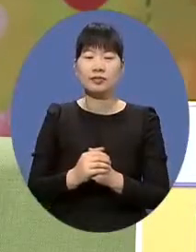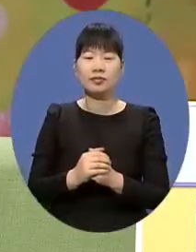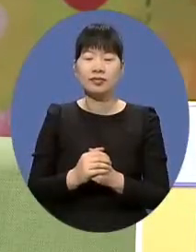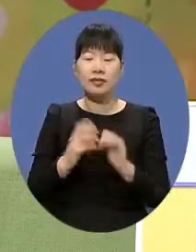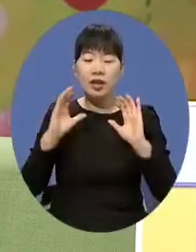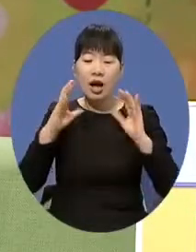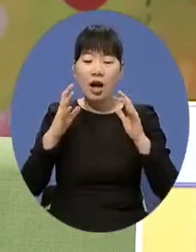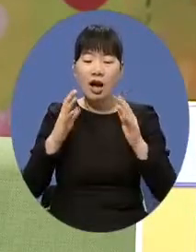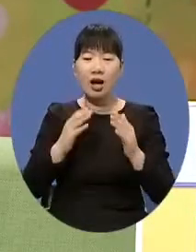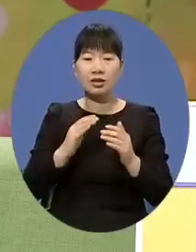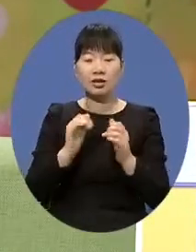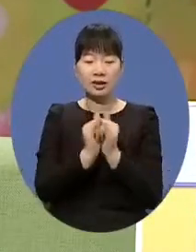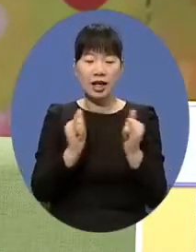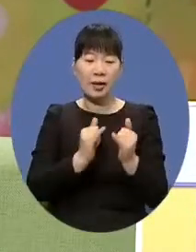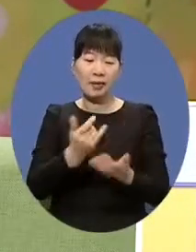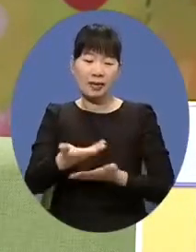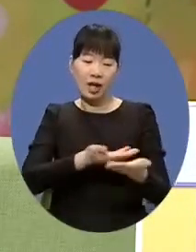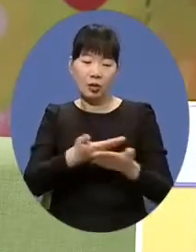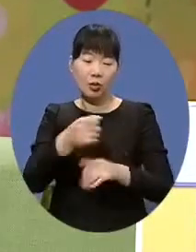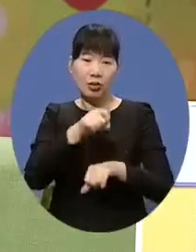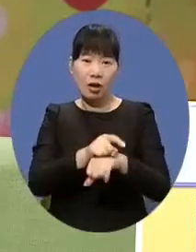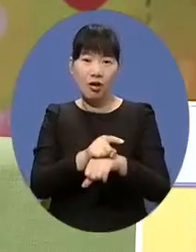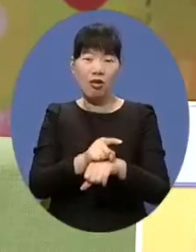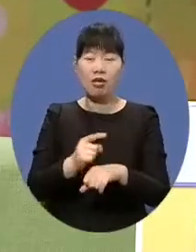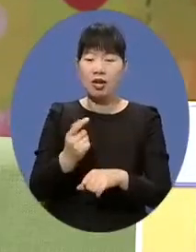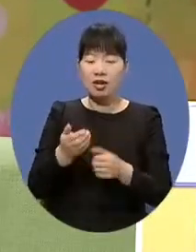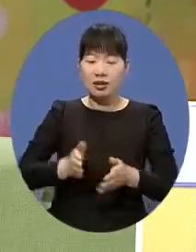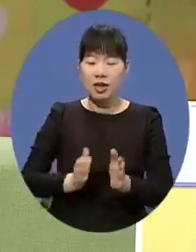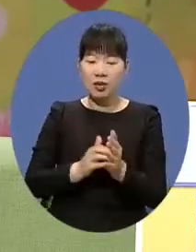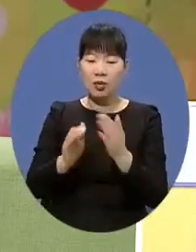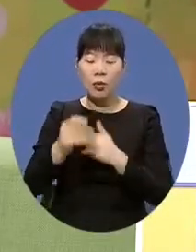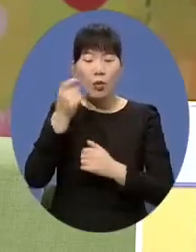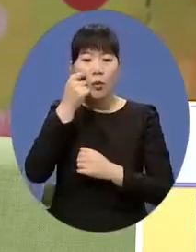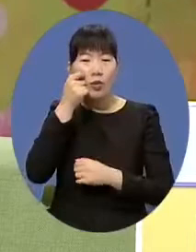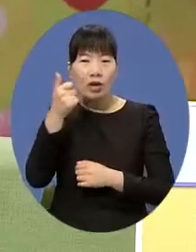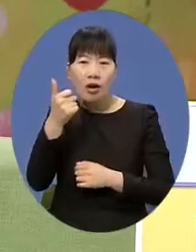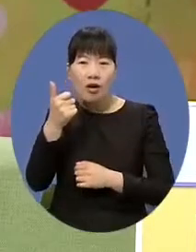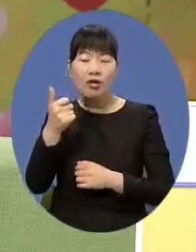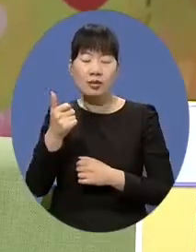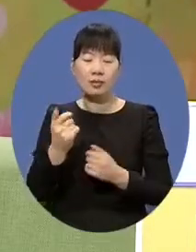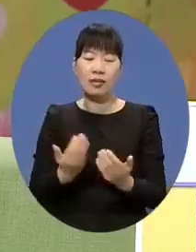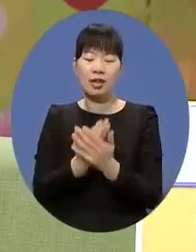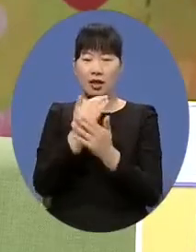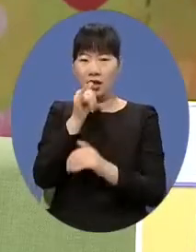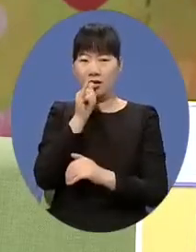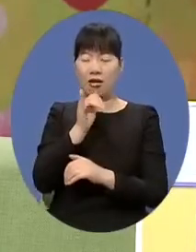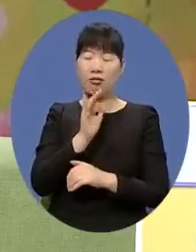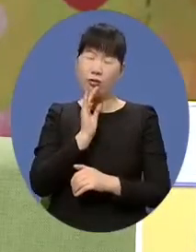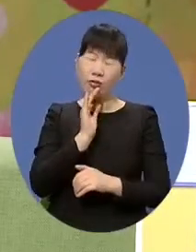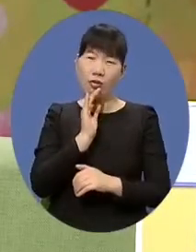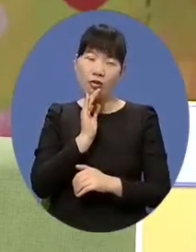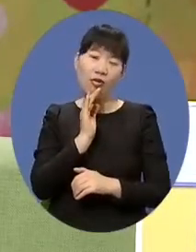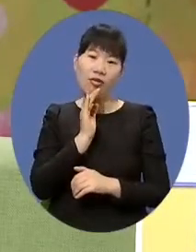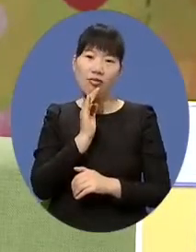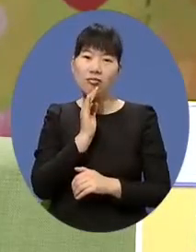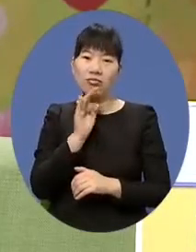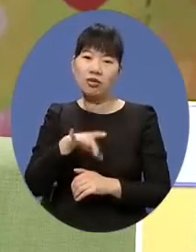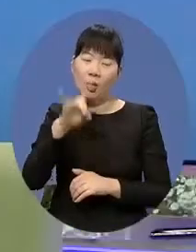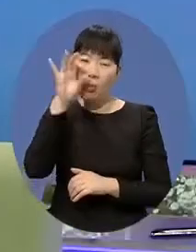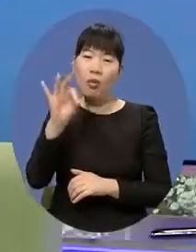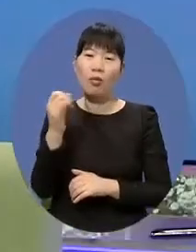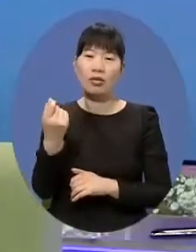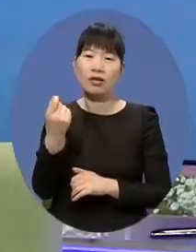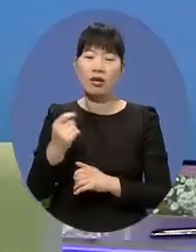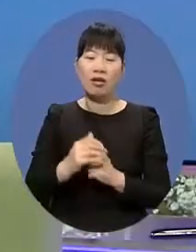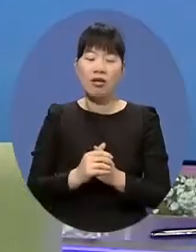아이의 사교성은 생후 5개월 내에 발달한다. 이 부분이 저는 굉장히 인상적이었어요. 그러니까 선생님 집중력 이